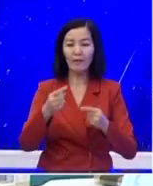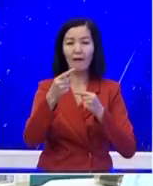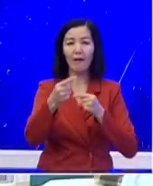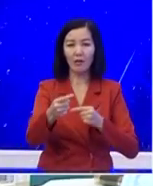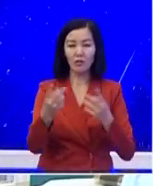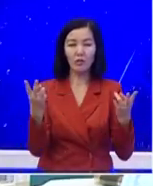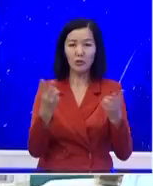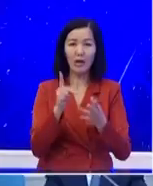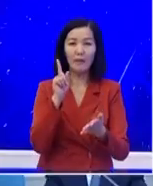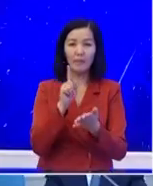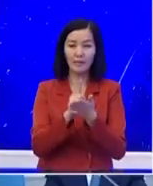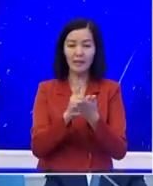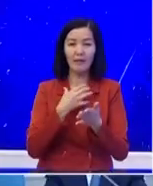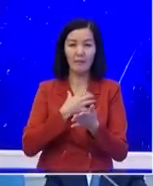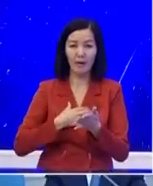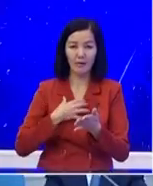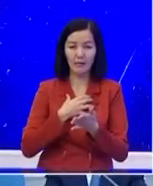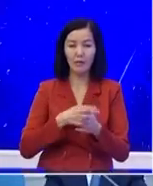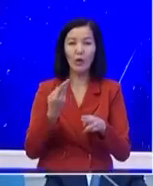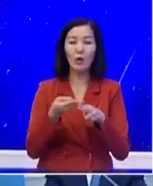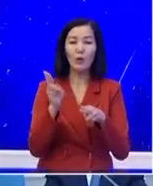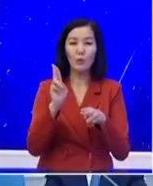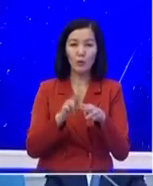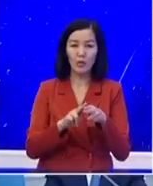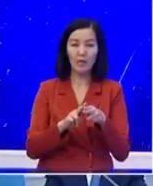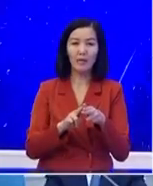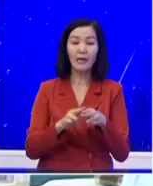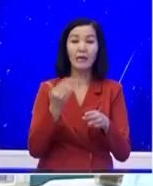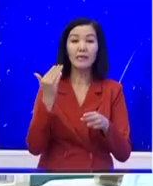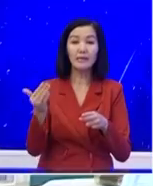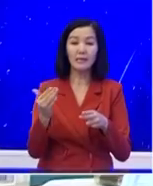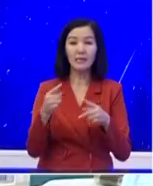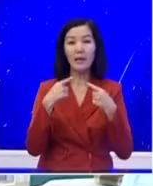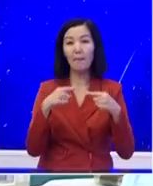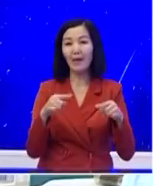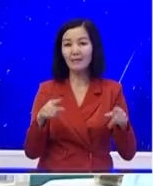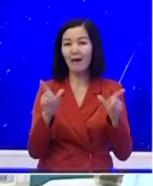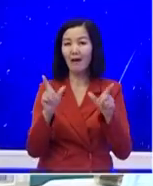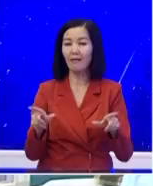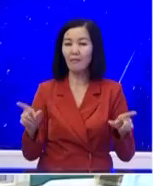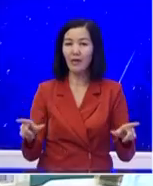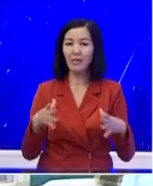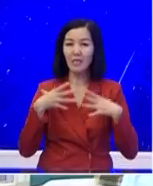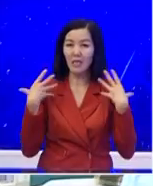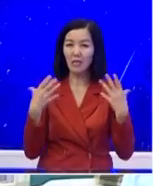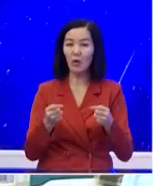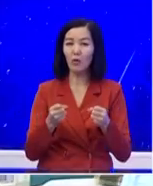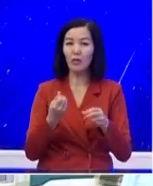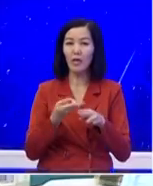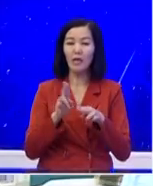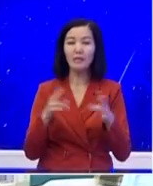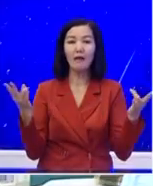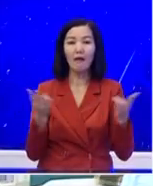ұстану өте маңызды. Өйткені бұл сіздің және өзге адамдардың денсаулығы үшін аса